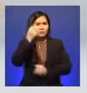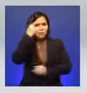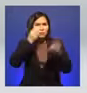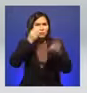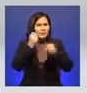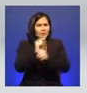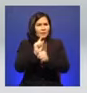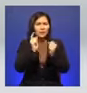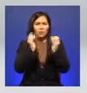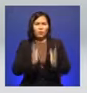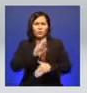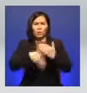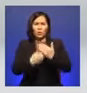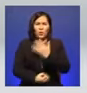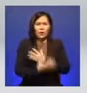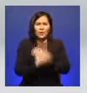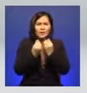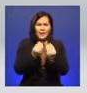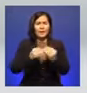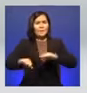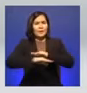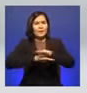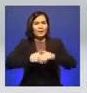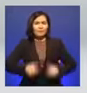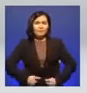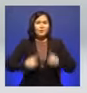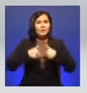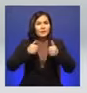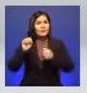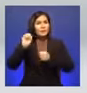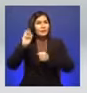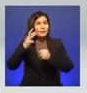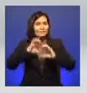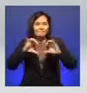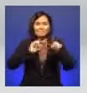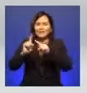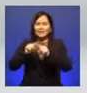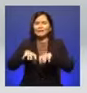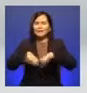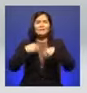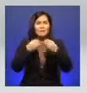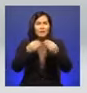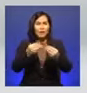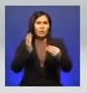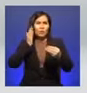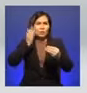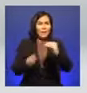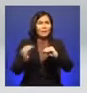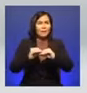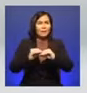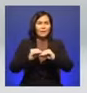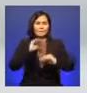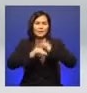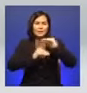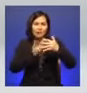คนเนี่ยได้มีโอกาสมีสวัสดิการพื้นฐานกันก่อนและจากนั้นเนี่ยมีโอกาสทั่วไปในการที่จะพัฒนาใกล้เคียงกันแล้